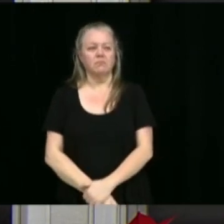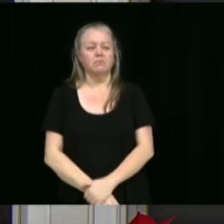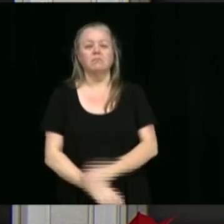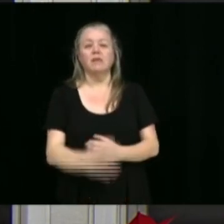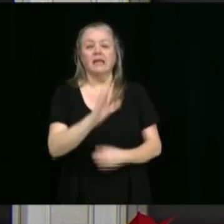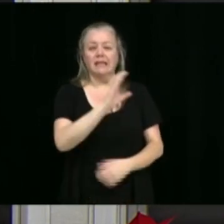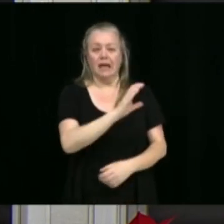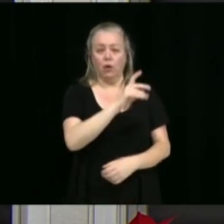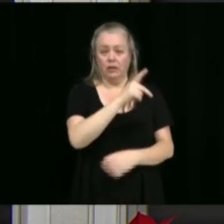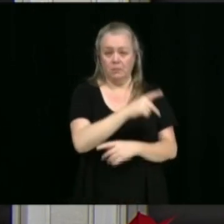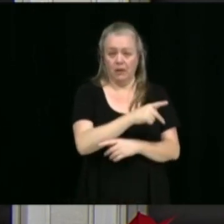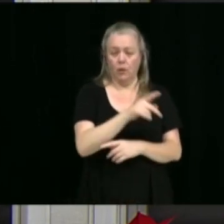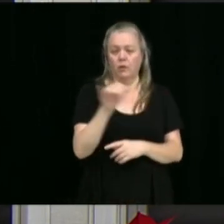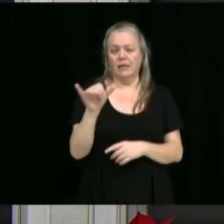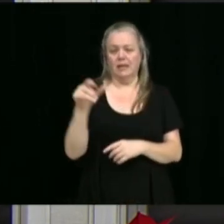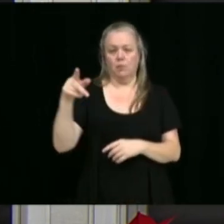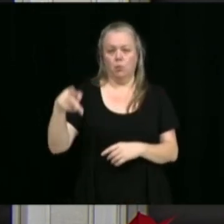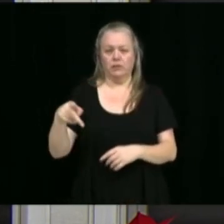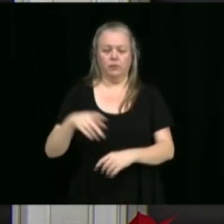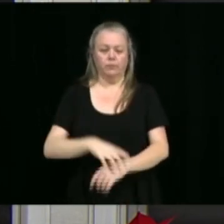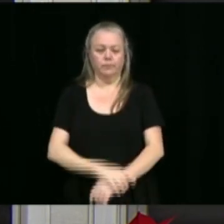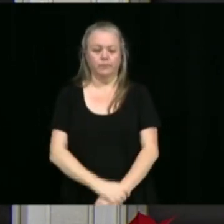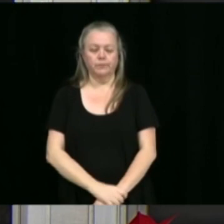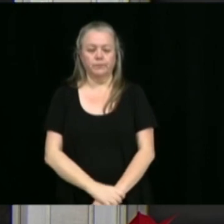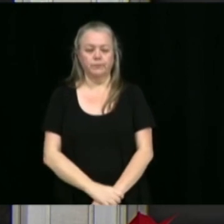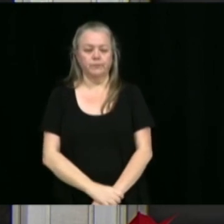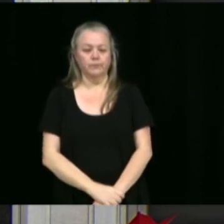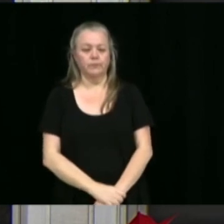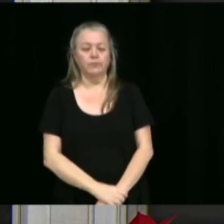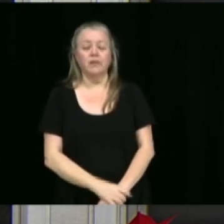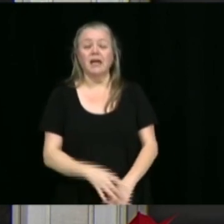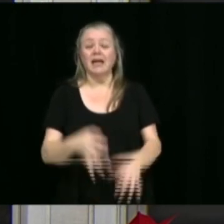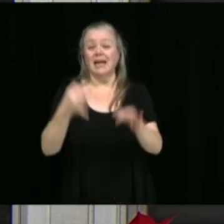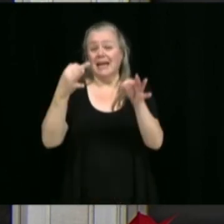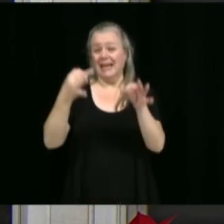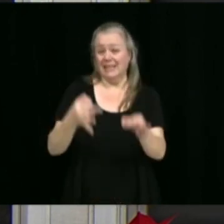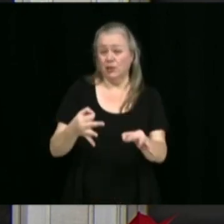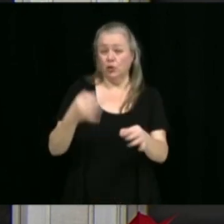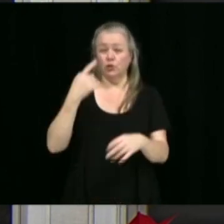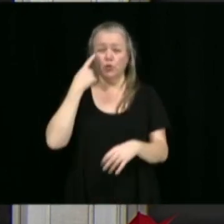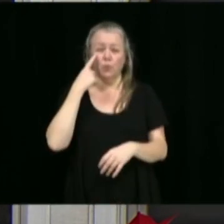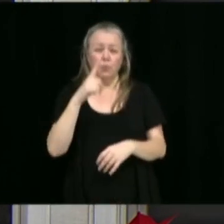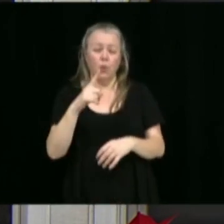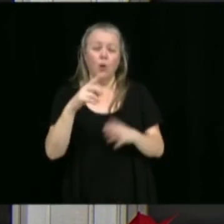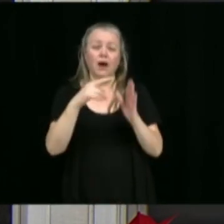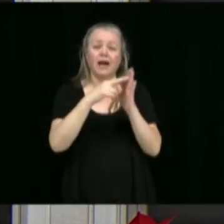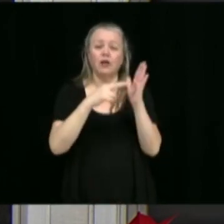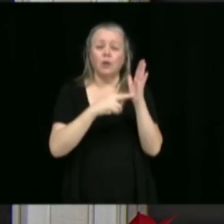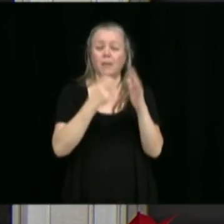Caroline Pilon, Yannick Poisson. Adoption d'une résolution concernant le règlement